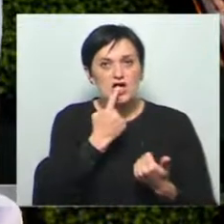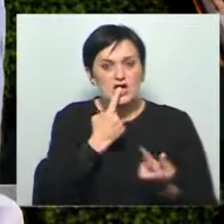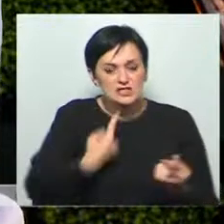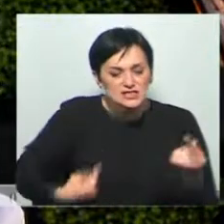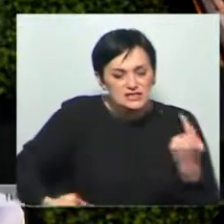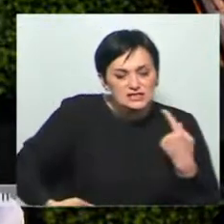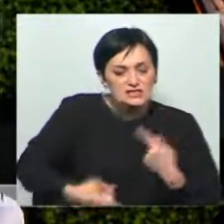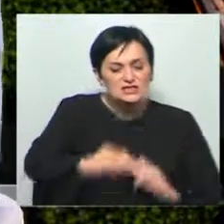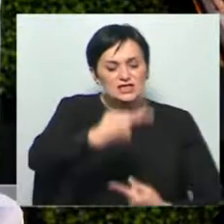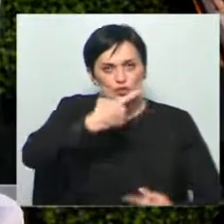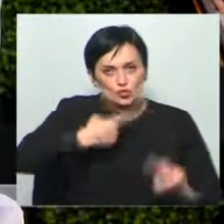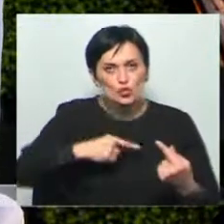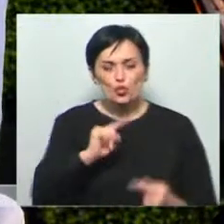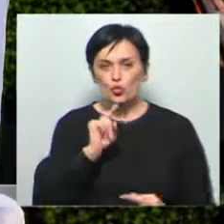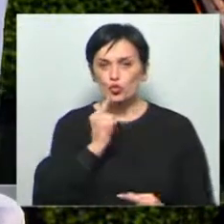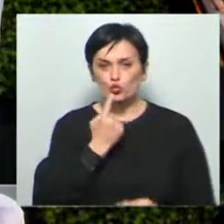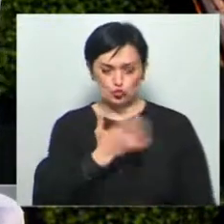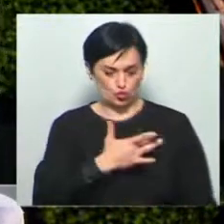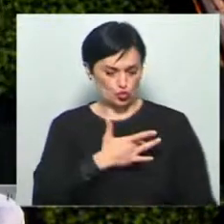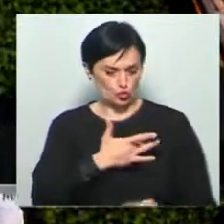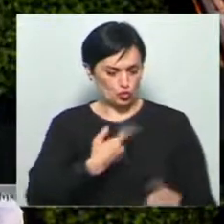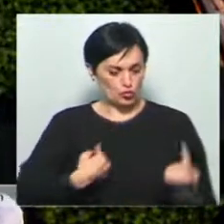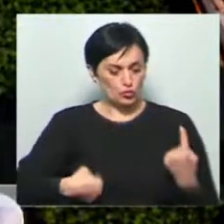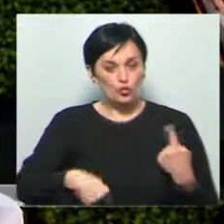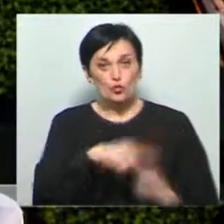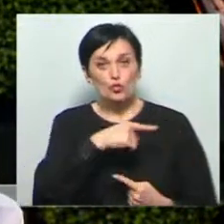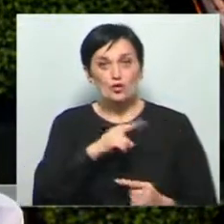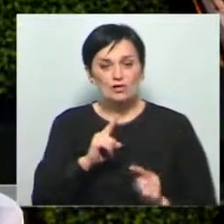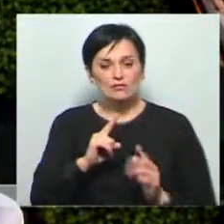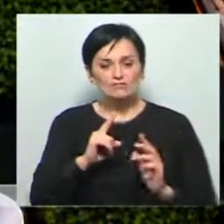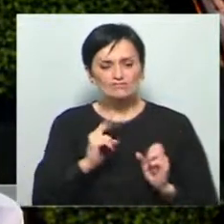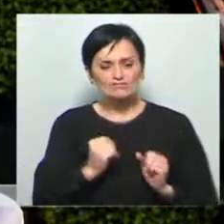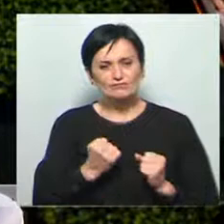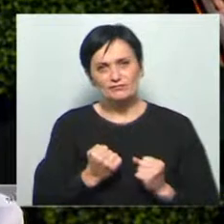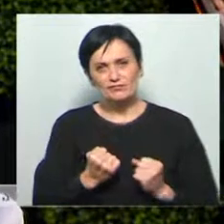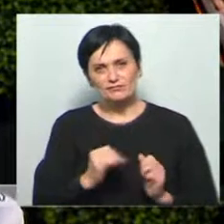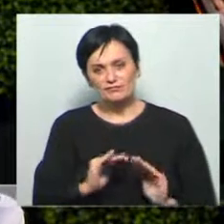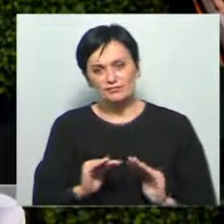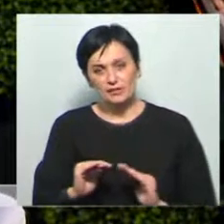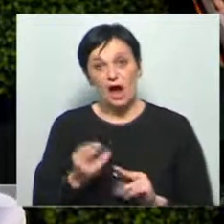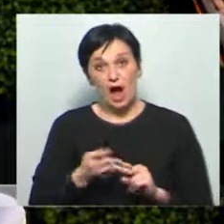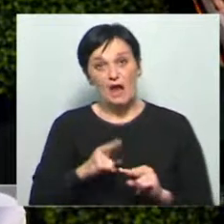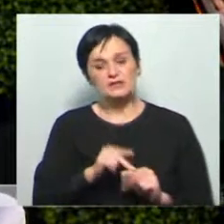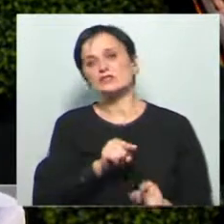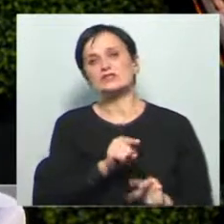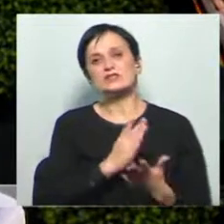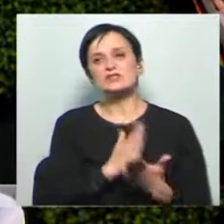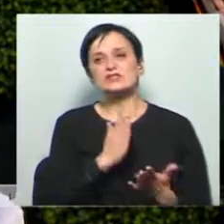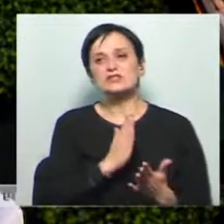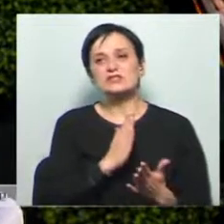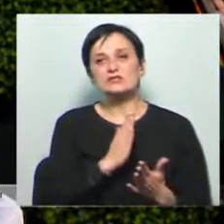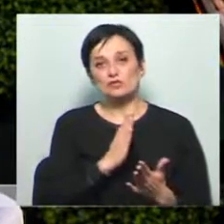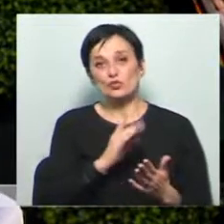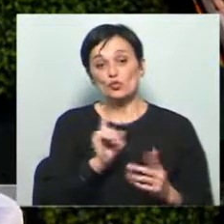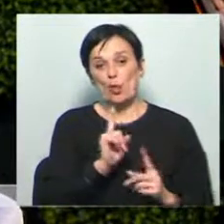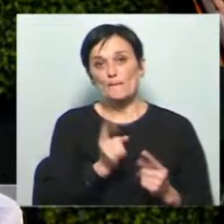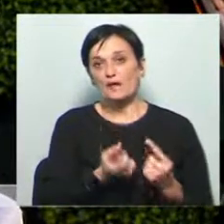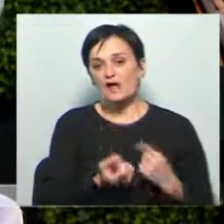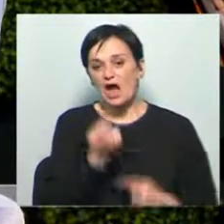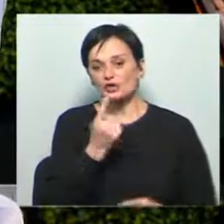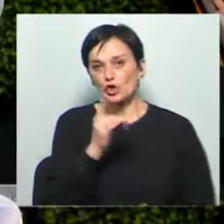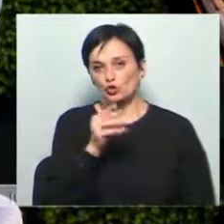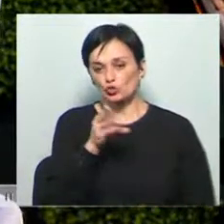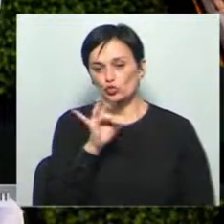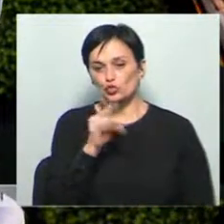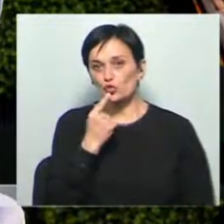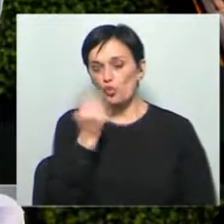მიდინება გულის მიმართულებით, დუნდება ანუ სისხლის მოძრაობა და ეს იწვევს იდეალურ პირობას, რომ გაჩნდეს თრომბი.